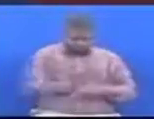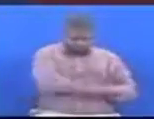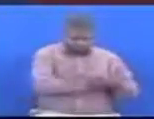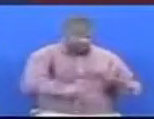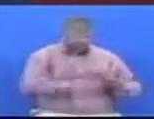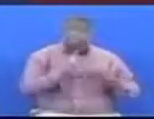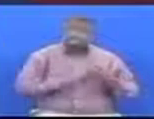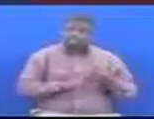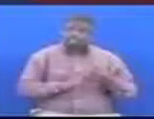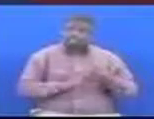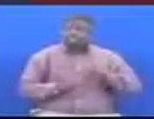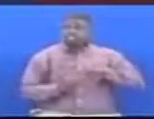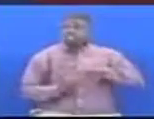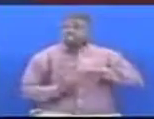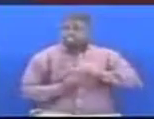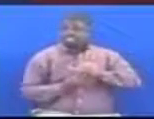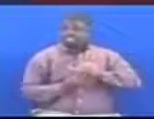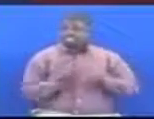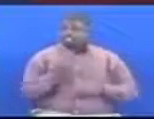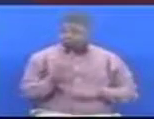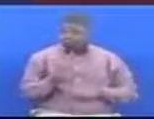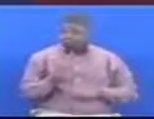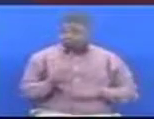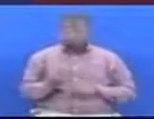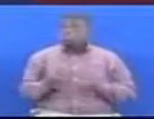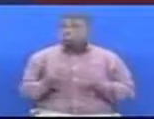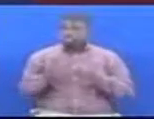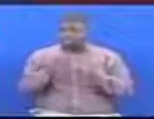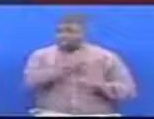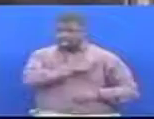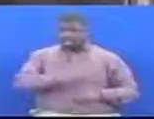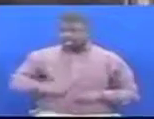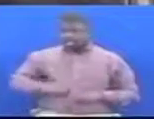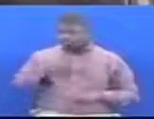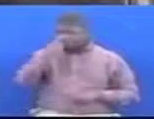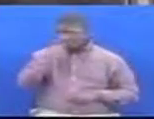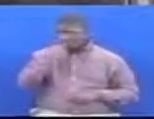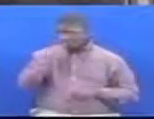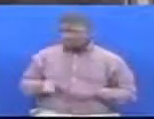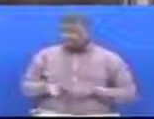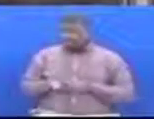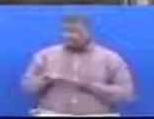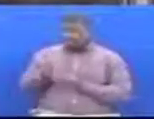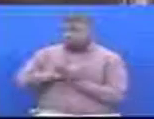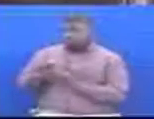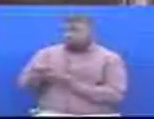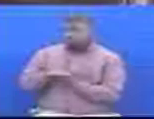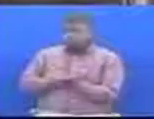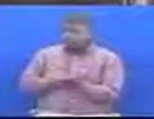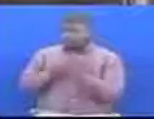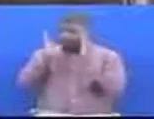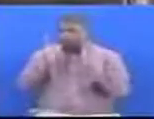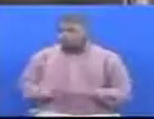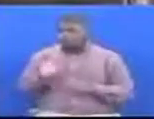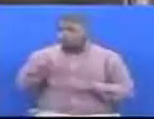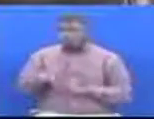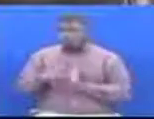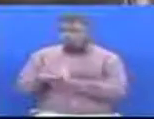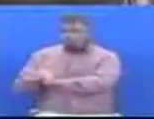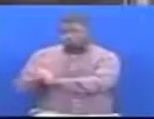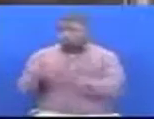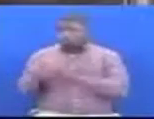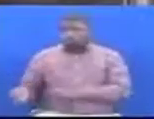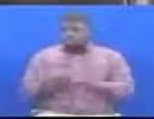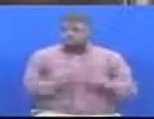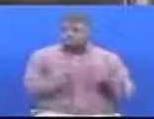Hassan Mwinyi alimwandikia barua ya kumpongeza kwa kuwa mkuu wa mkoa aliyeonyesha utendaji bora wa kazi akiwa